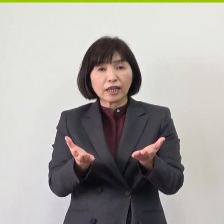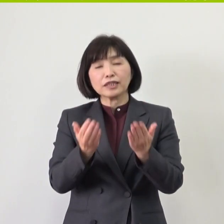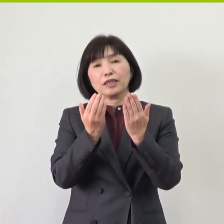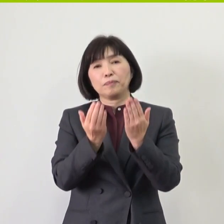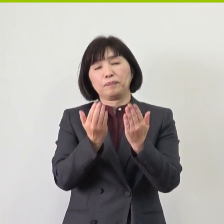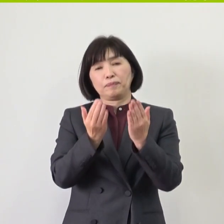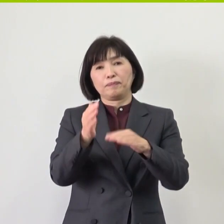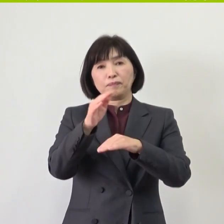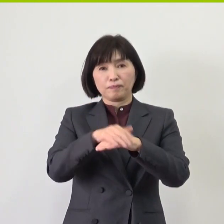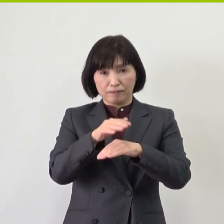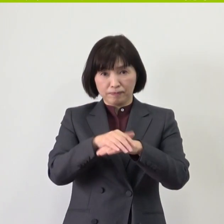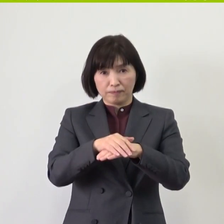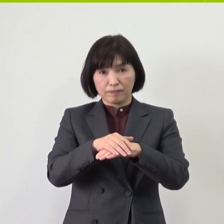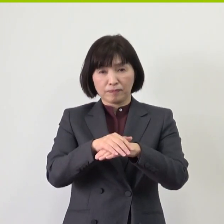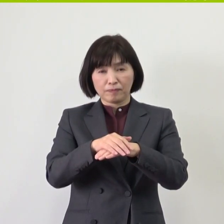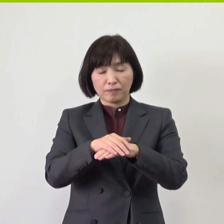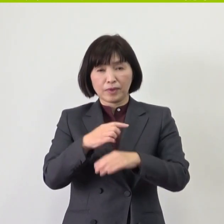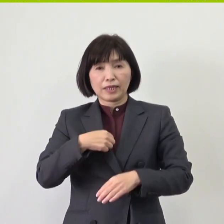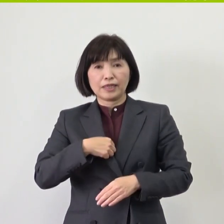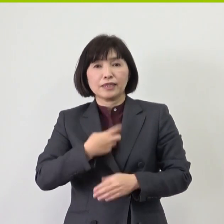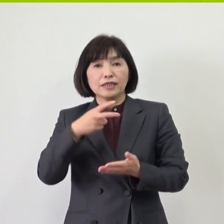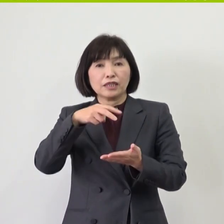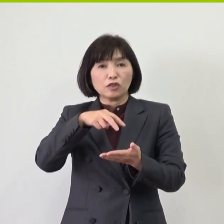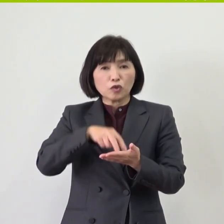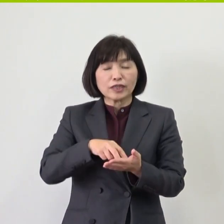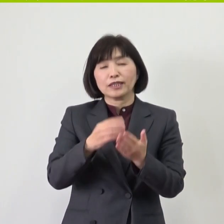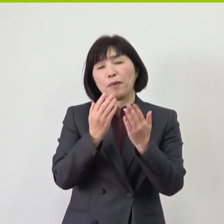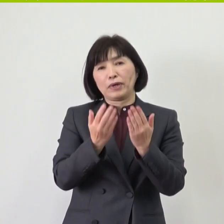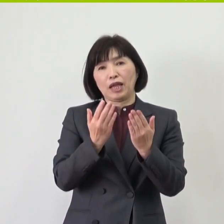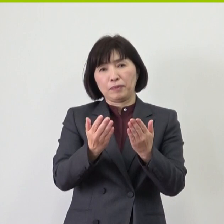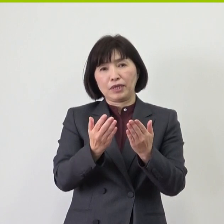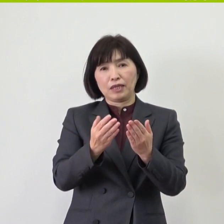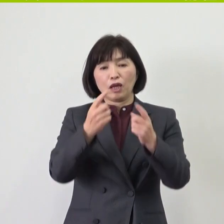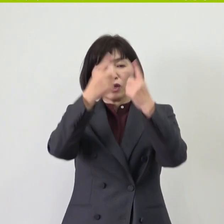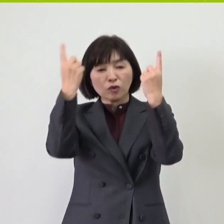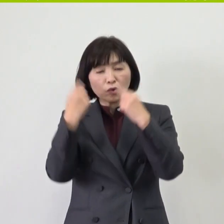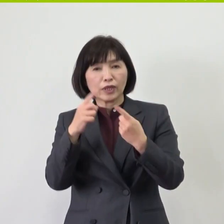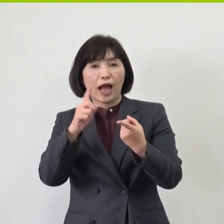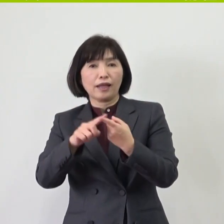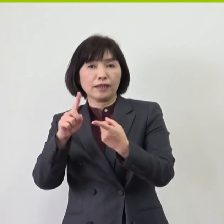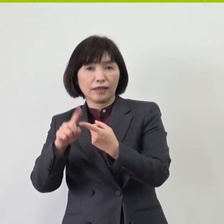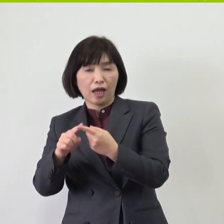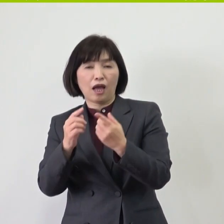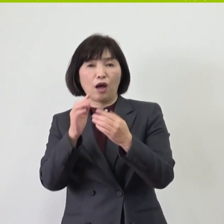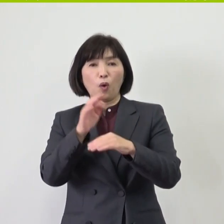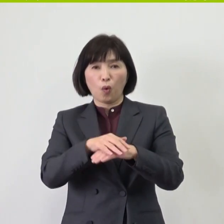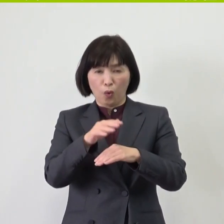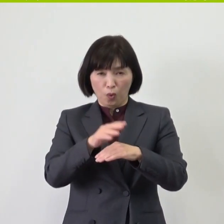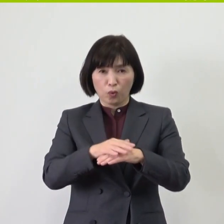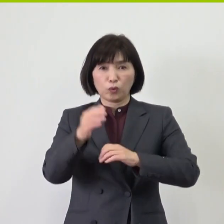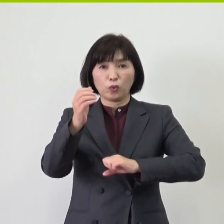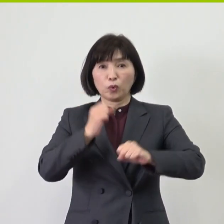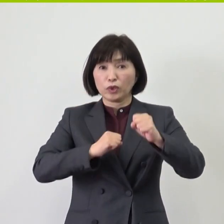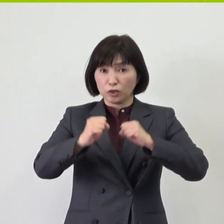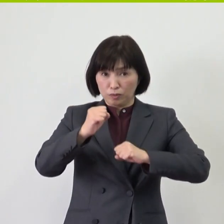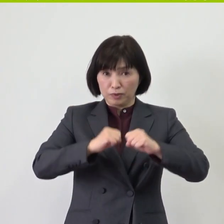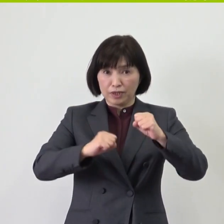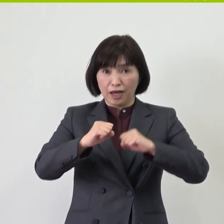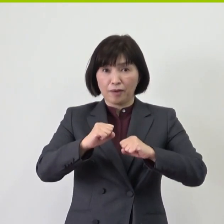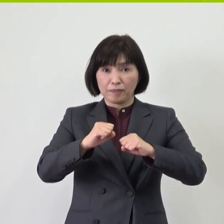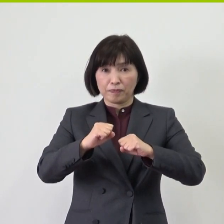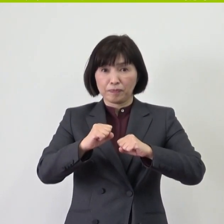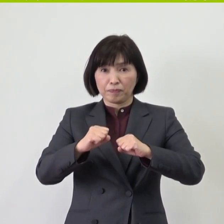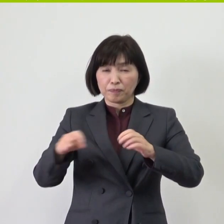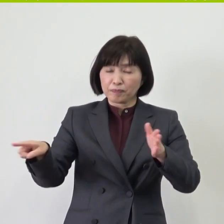方、自主、自立型の学びでかつ個別最適化をした学びを作っていこうと、そういった取り組みが今よう